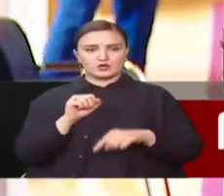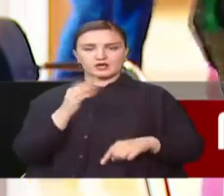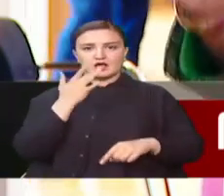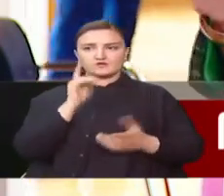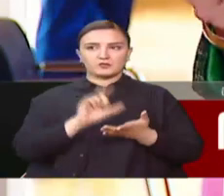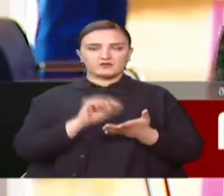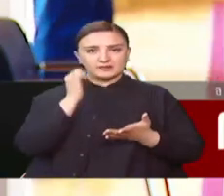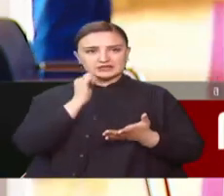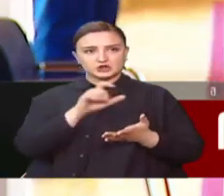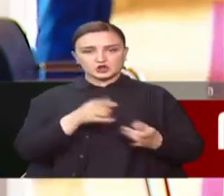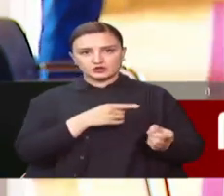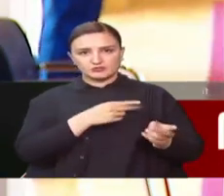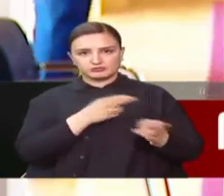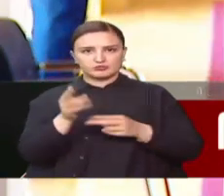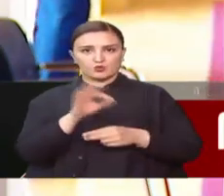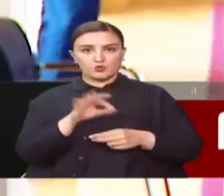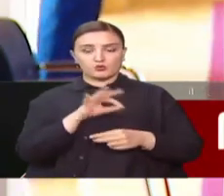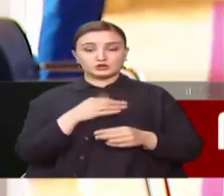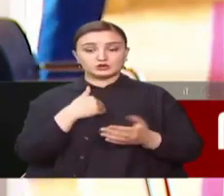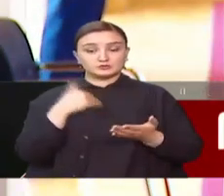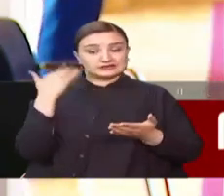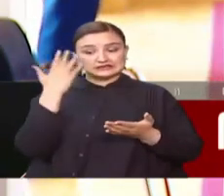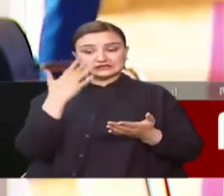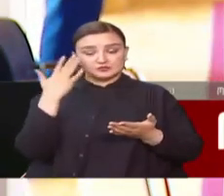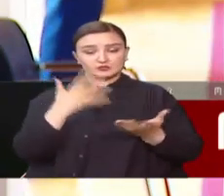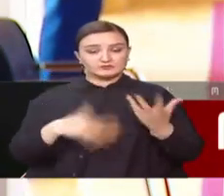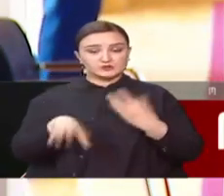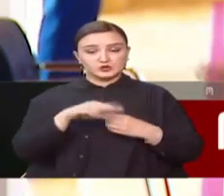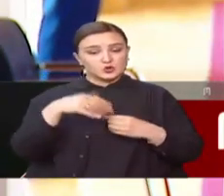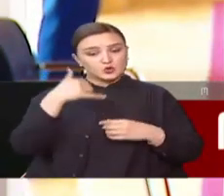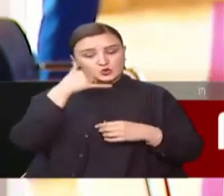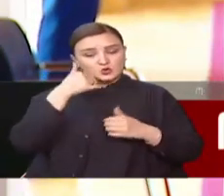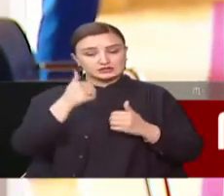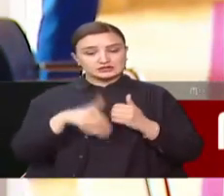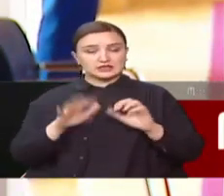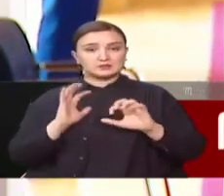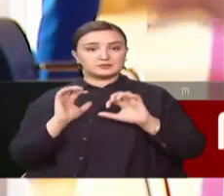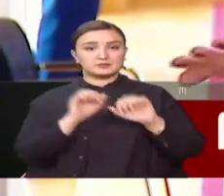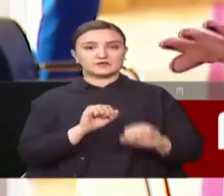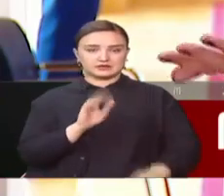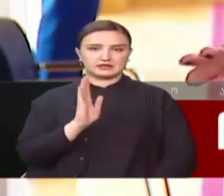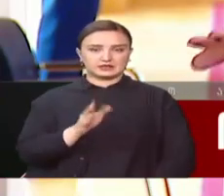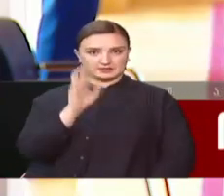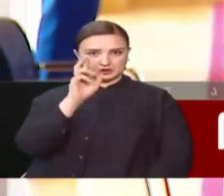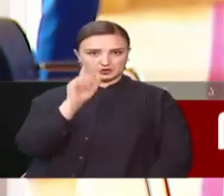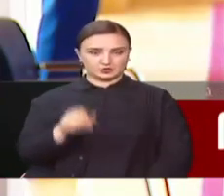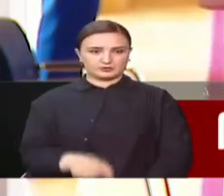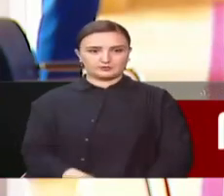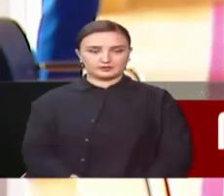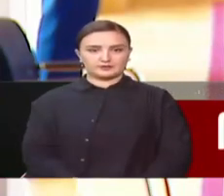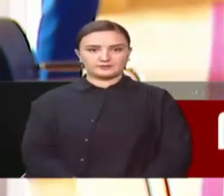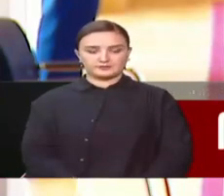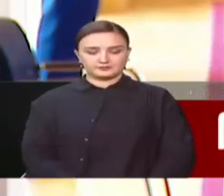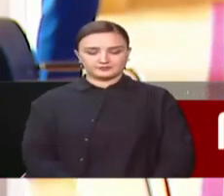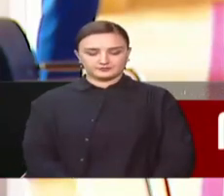или пенсионеры би, да, а сэшем дек, тунца, чем и царбот генит, хвела колл-центре из парвели, и кнеба хели суплеба, и мы тоже царма